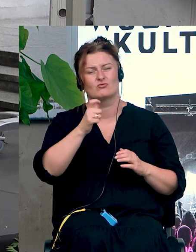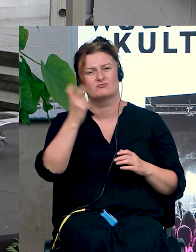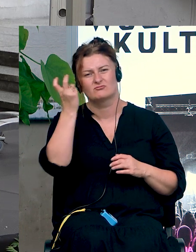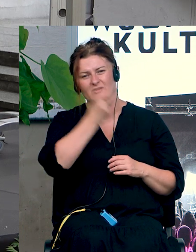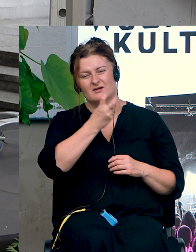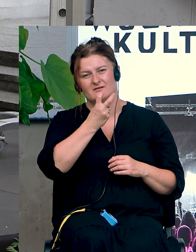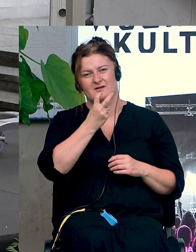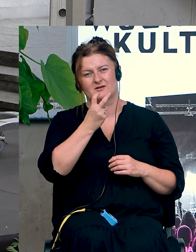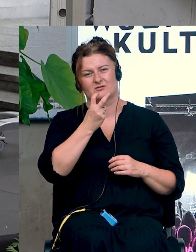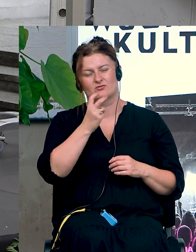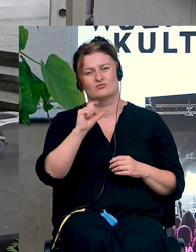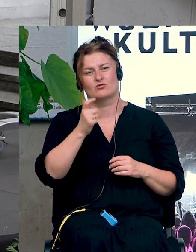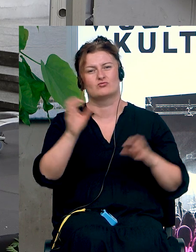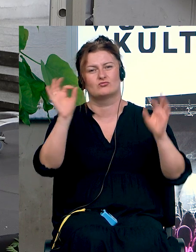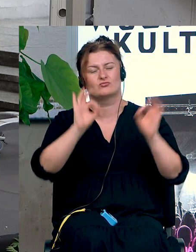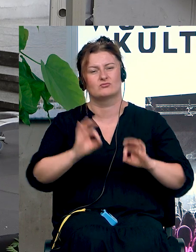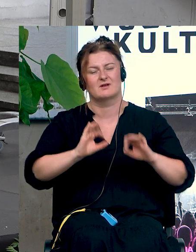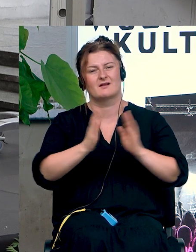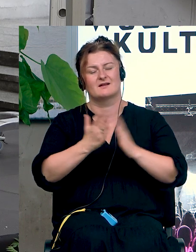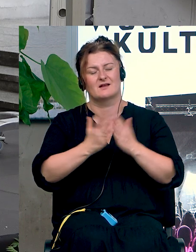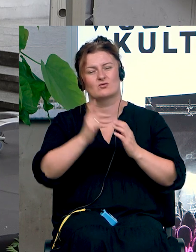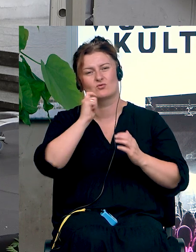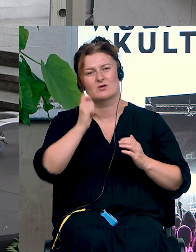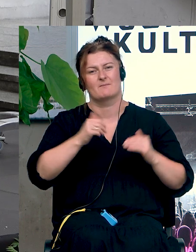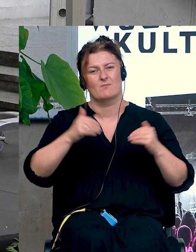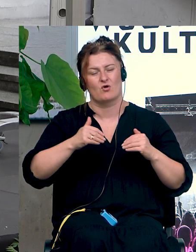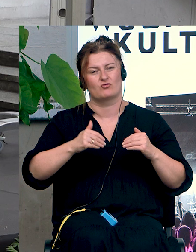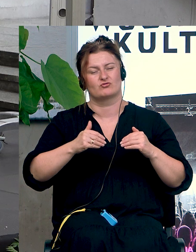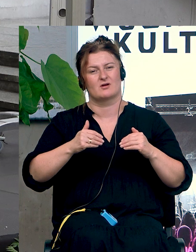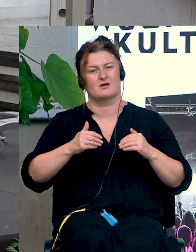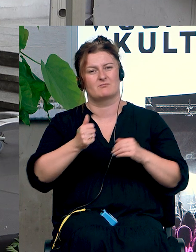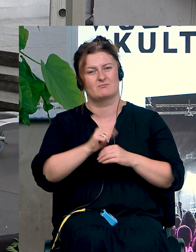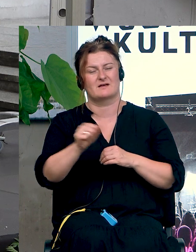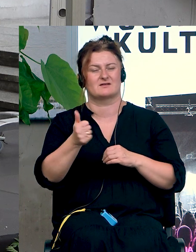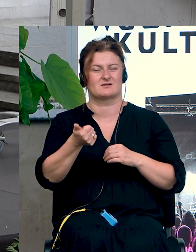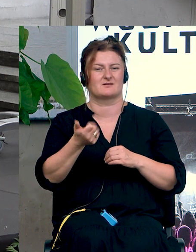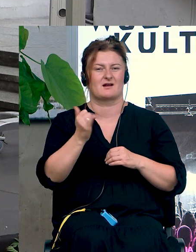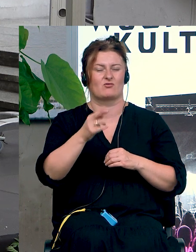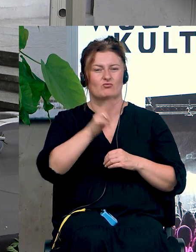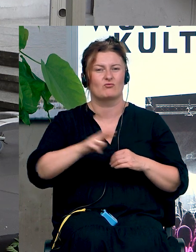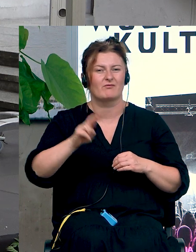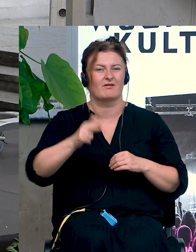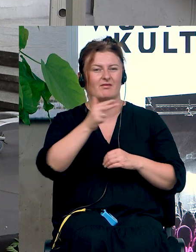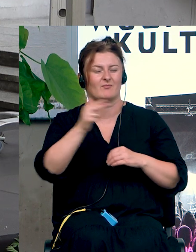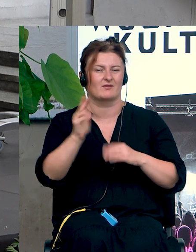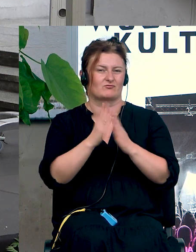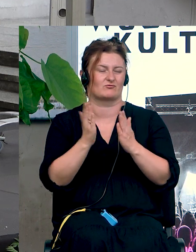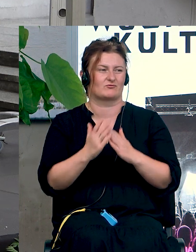co w sztuce, w literaturze ukraińskiej może się pojawiać, na przykład gatunkowo, tematycznie?